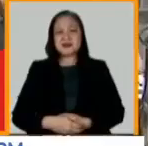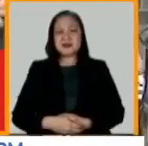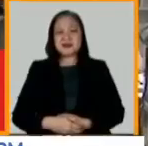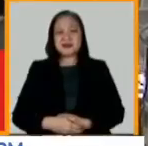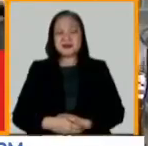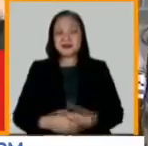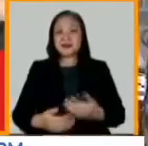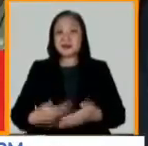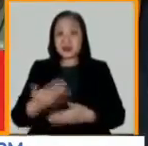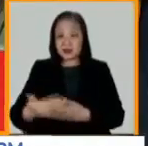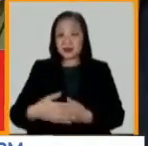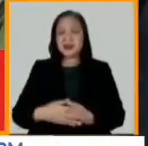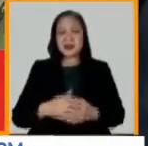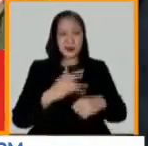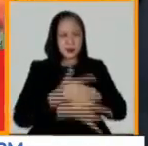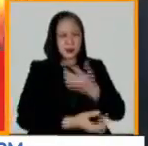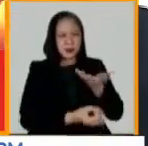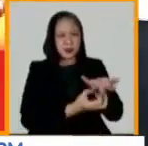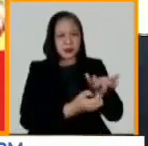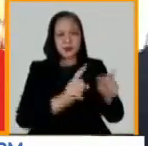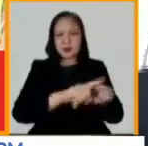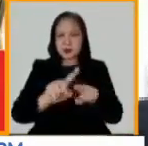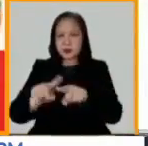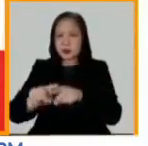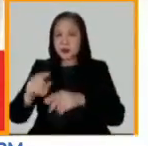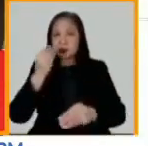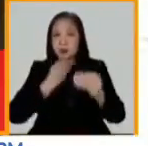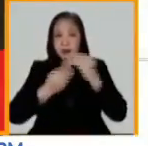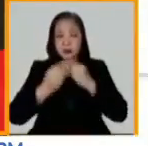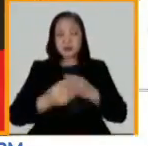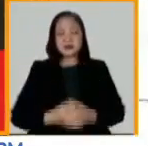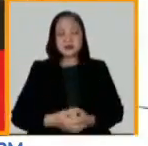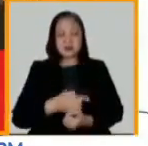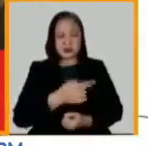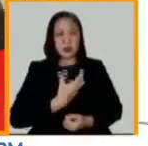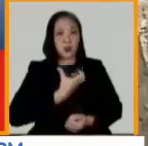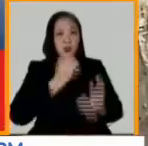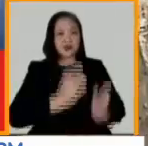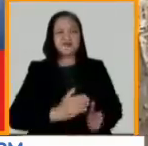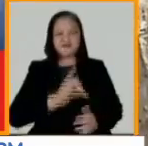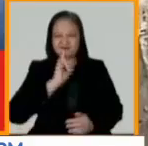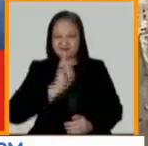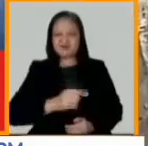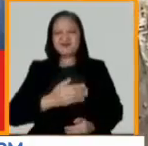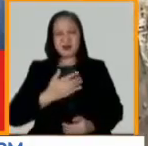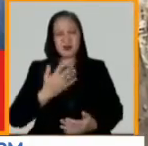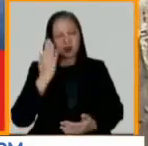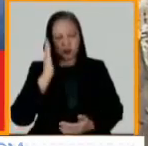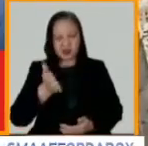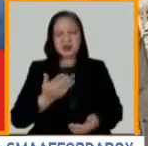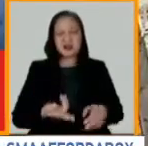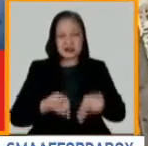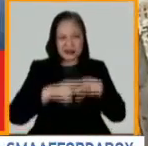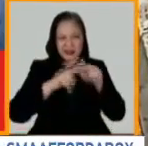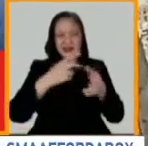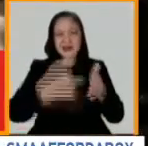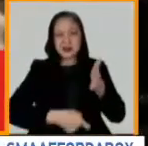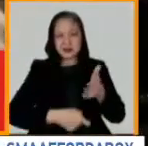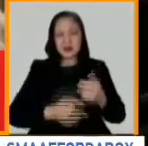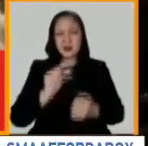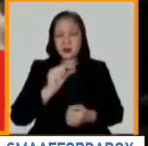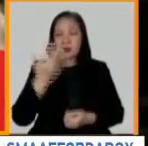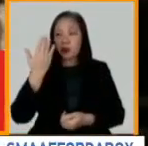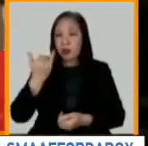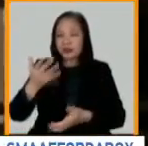ito ng iba't ibang putahe. Sabi na may-ari mapipilitan sila magtaas ng presyo ng kaunti dahil napakataas ng presyo ng LPG ngayon.